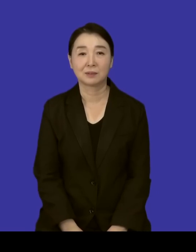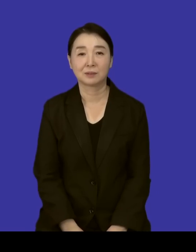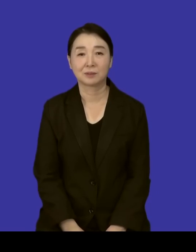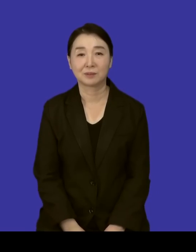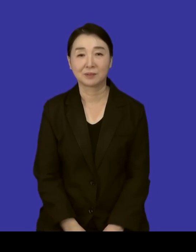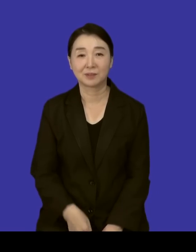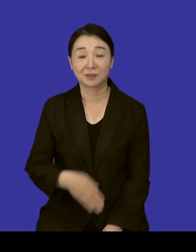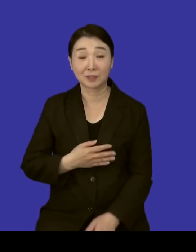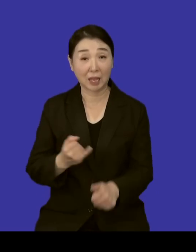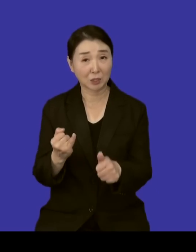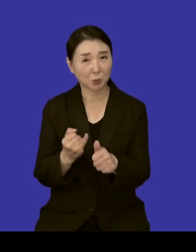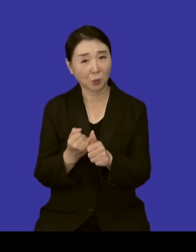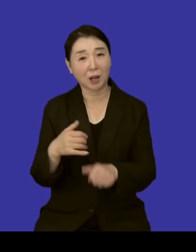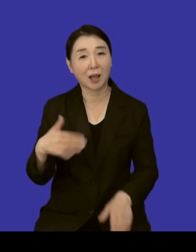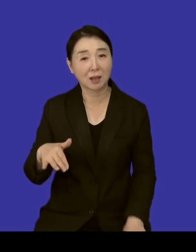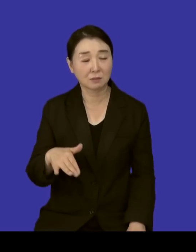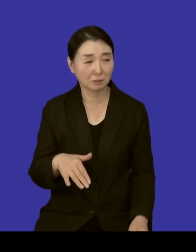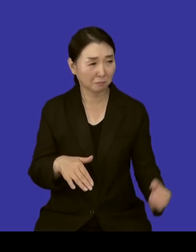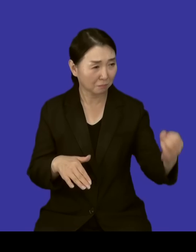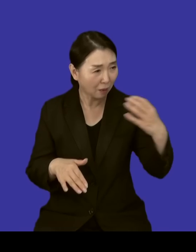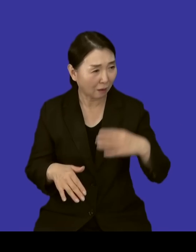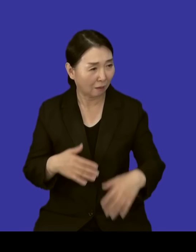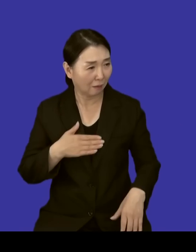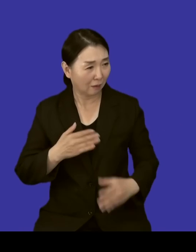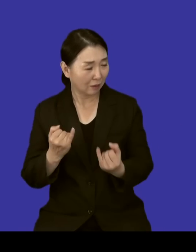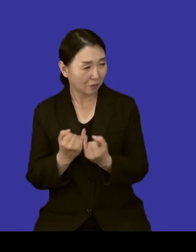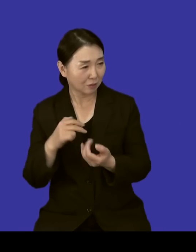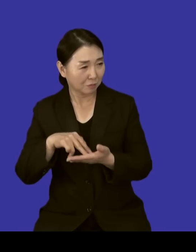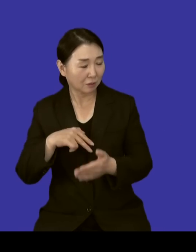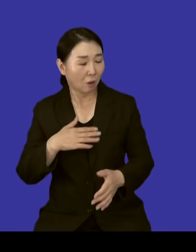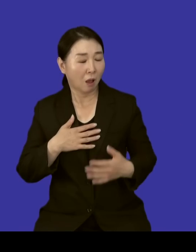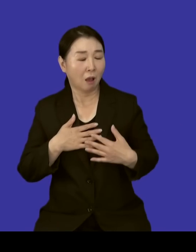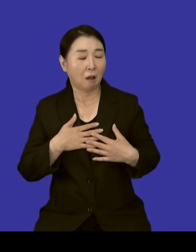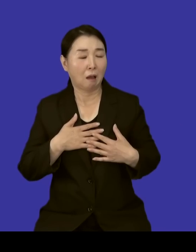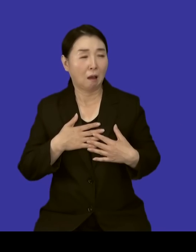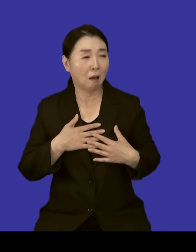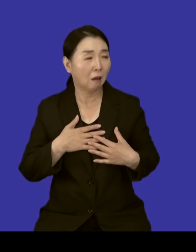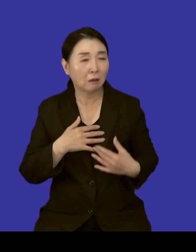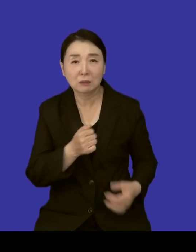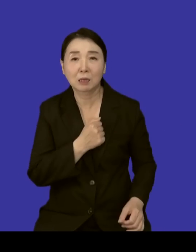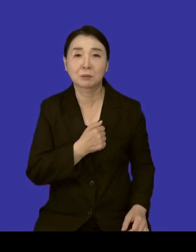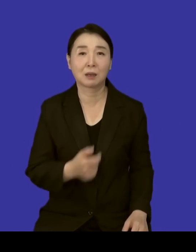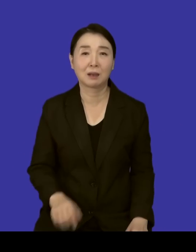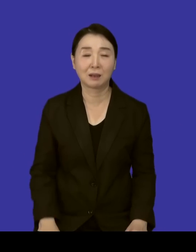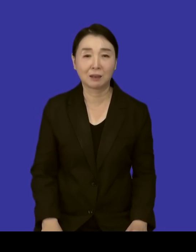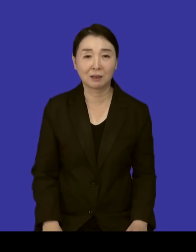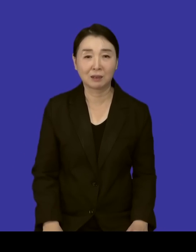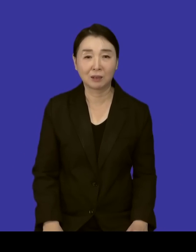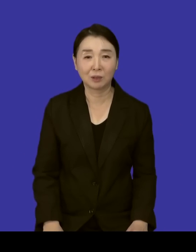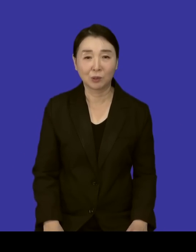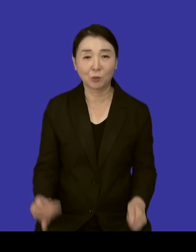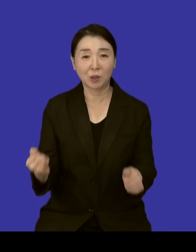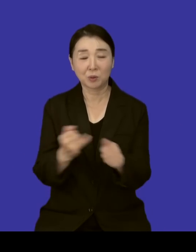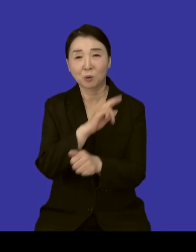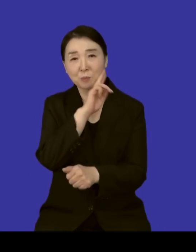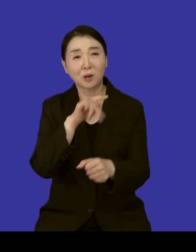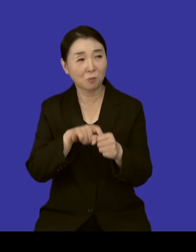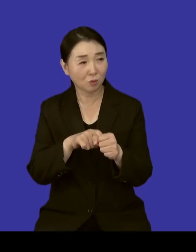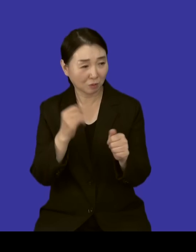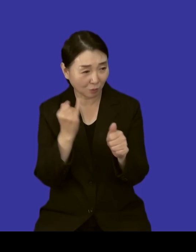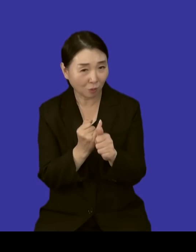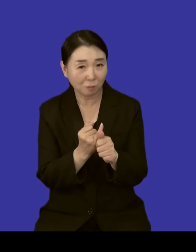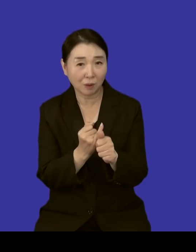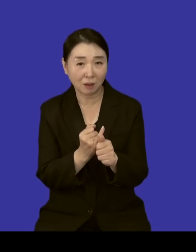그러니까 저는 시집을 안 갔는데도 얘기를 듣는데 저 여자로서 너무 숨이 화가 막히지. 나고, 그러니까 편하려고 어떻게 보면 간 거잖아요. 그렇죠. 네.